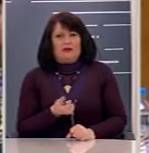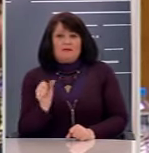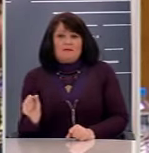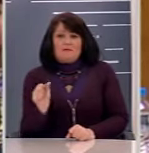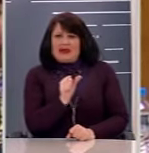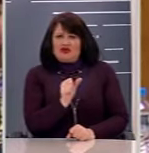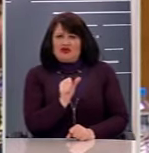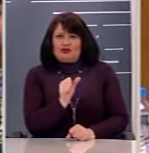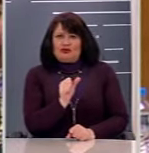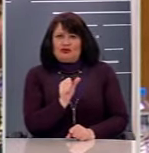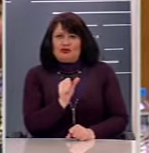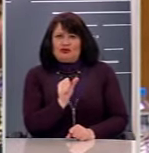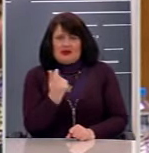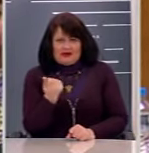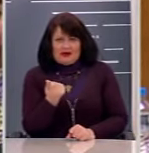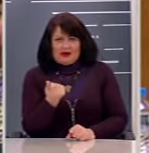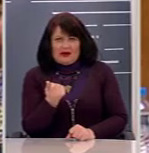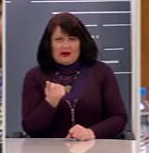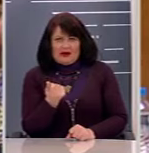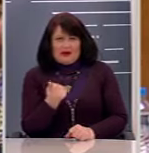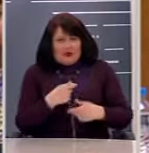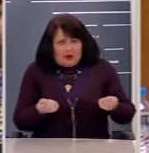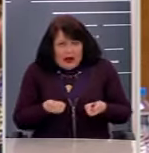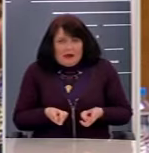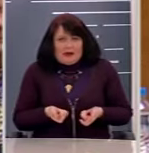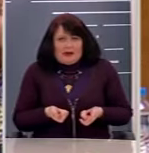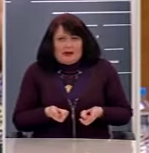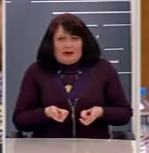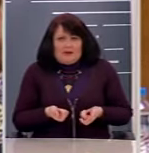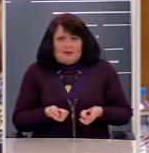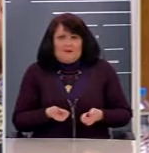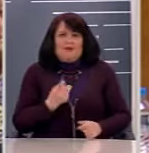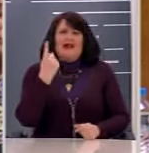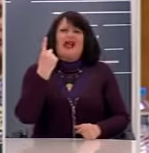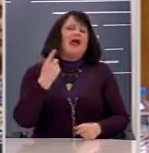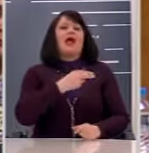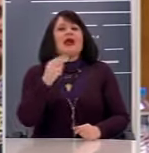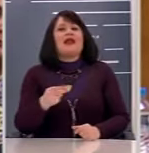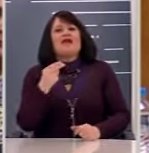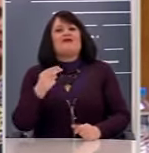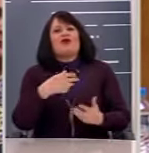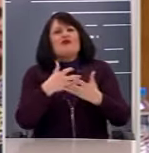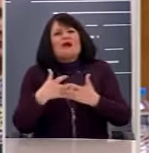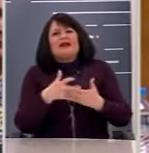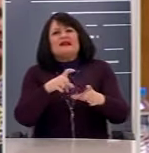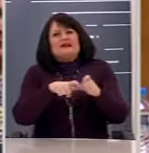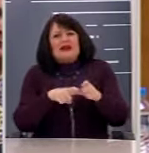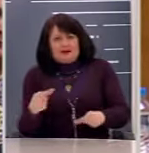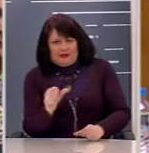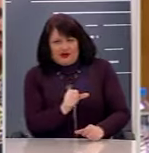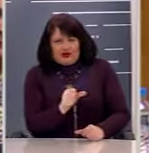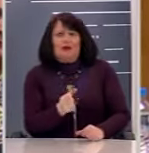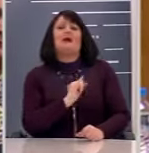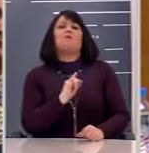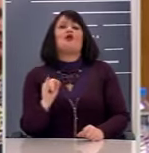Επιστράφηκε ποτέ, κυρίες και κύριοι συνάδελφοι, ένα ευρώ από τις πολυεθνικές? Για να